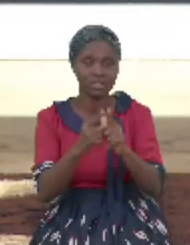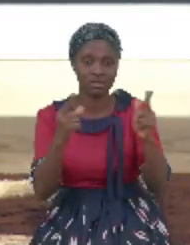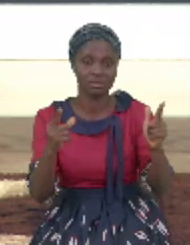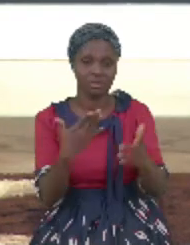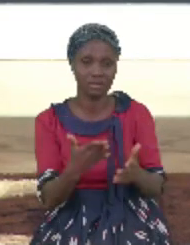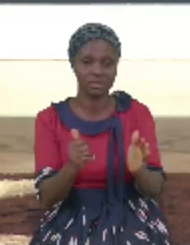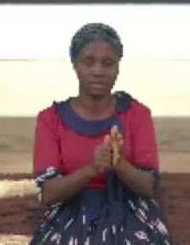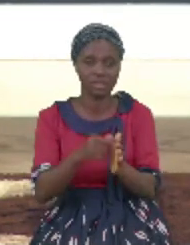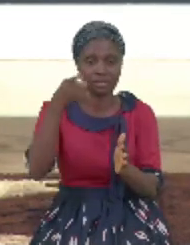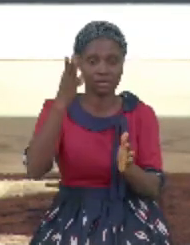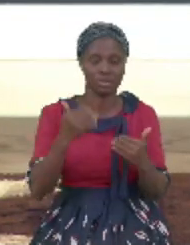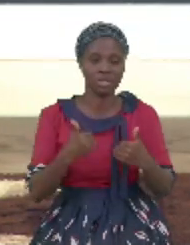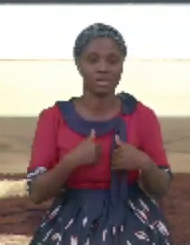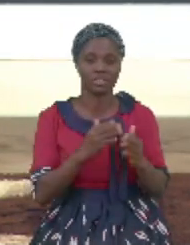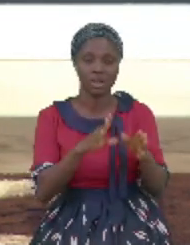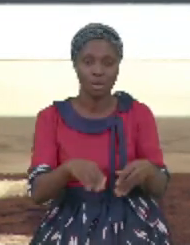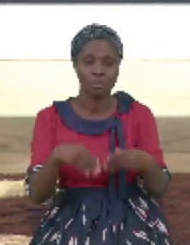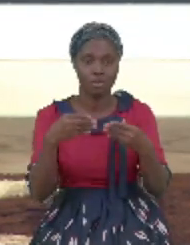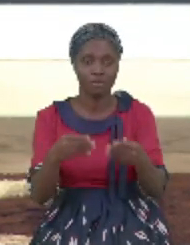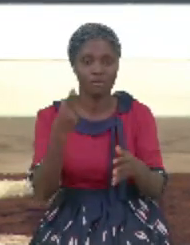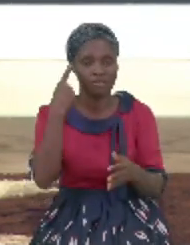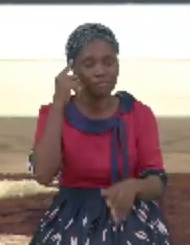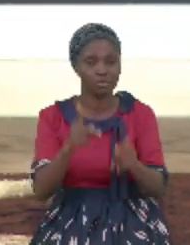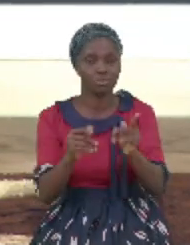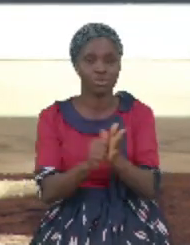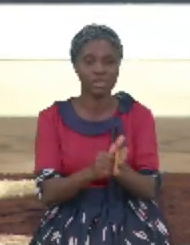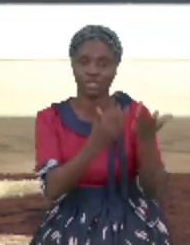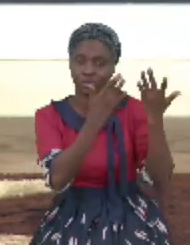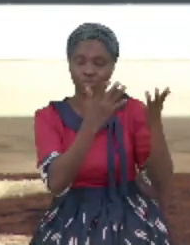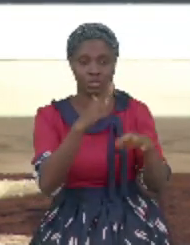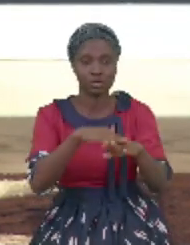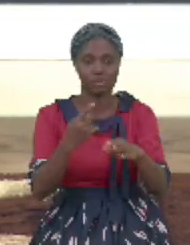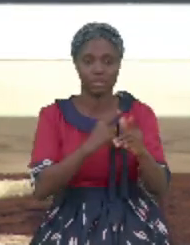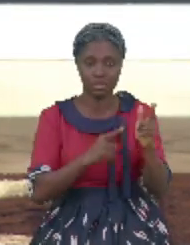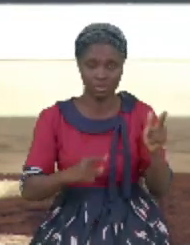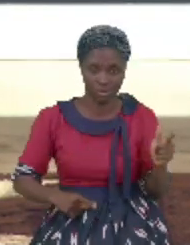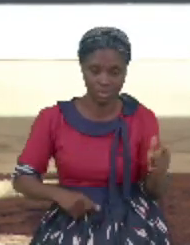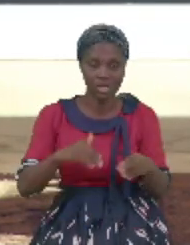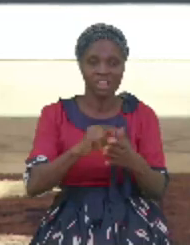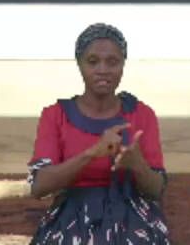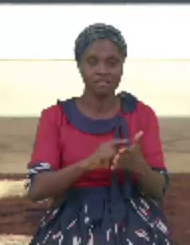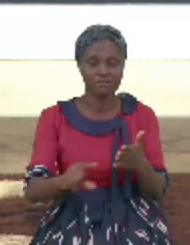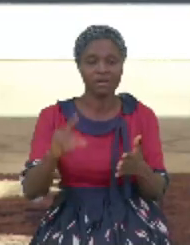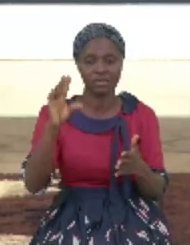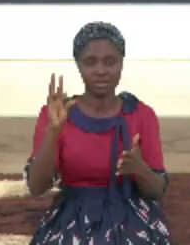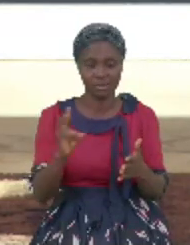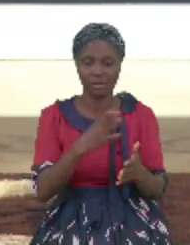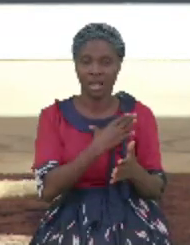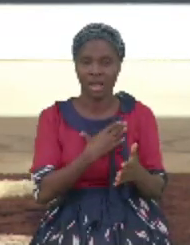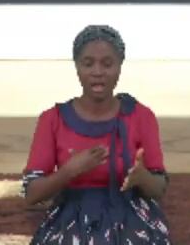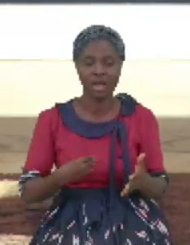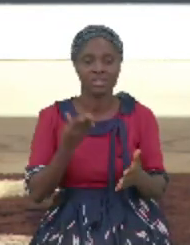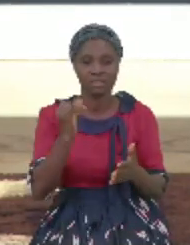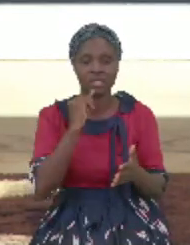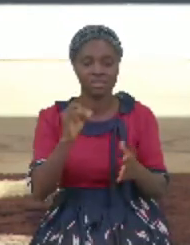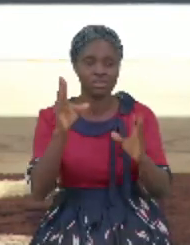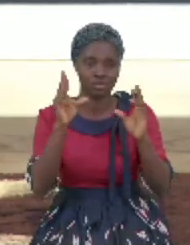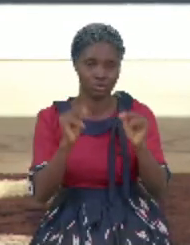grandes choses que Dieu a pourvues pour ceux qui se confient en l'Éternel. Vois le verset